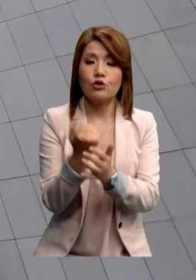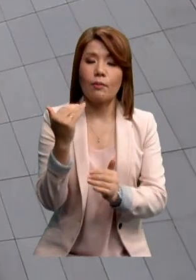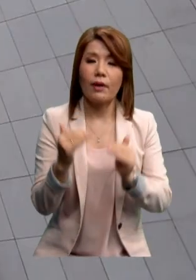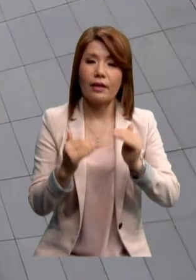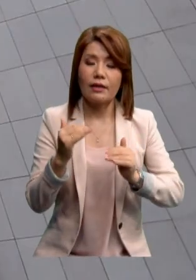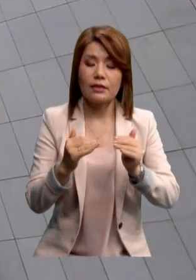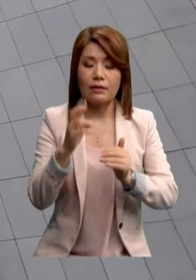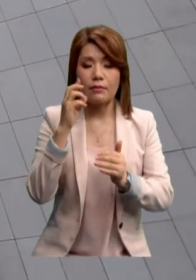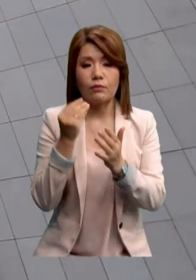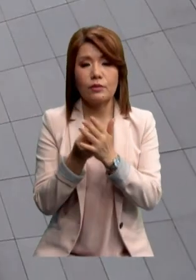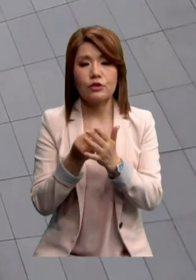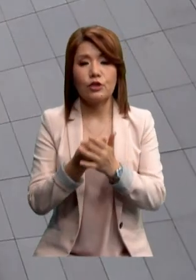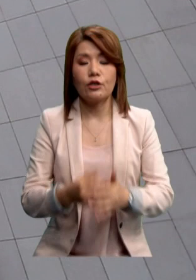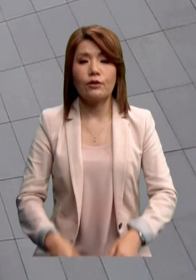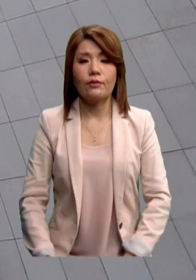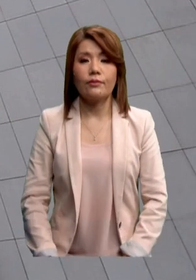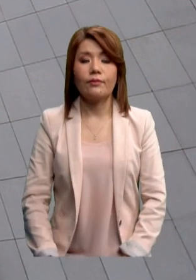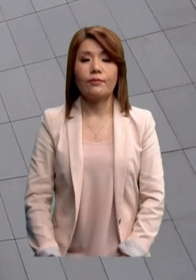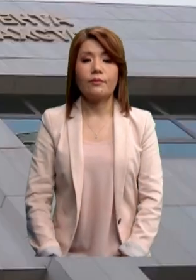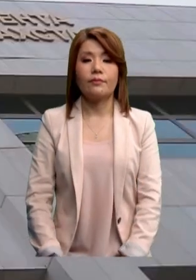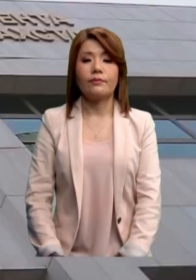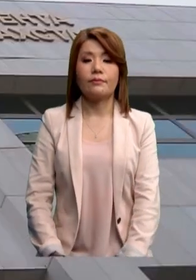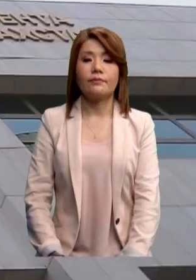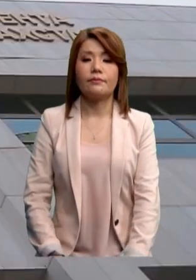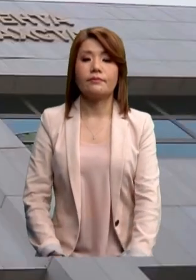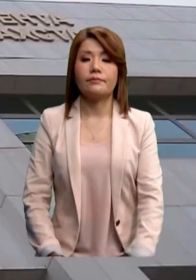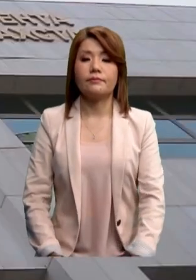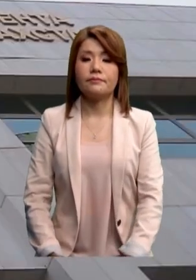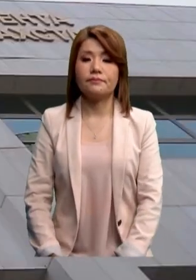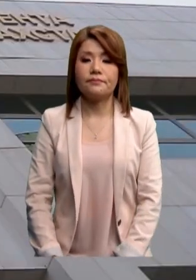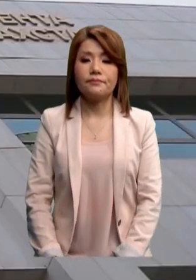сбалансированного бюджета. Кира Каниболоцкая, Ерлан Сарманов, Атамикен Бизнес.